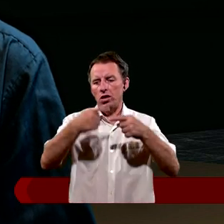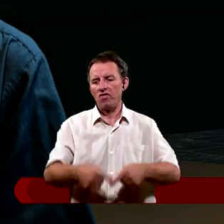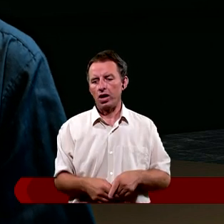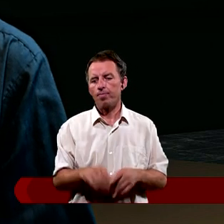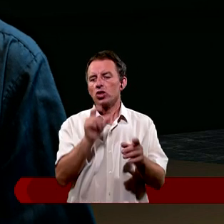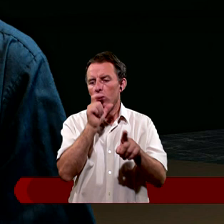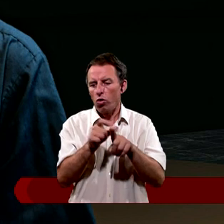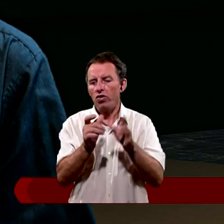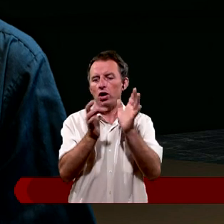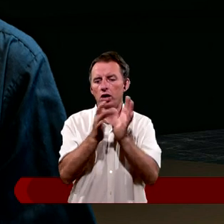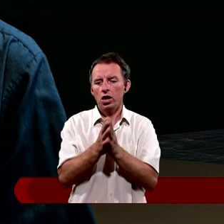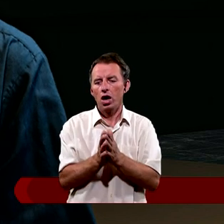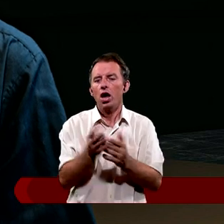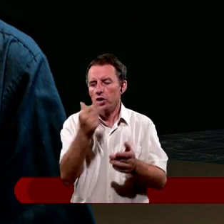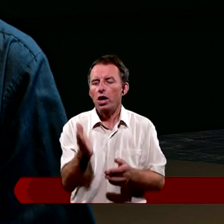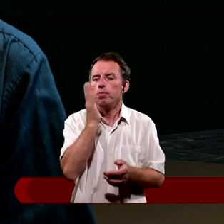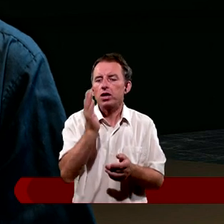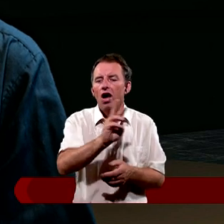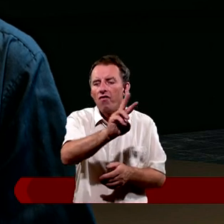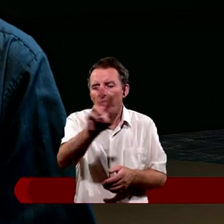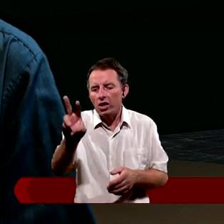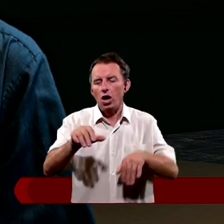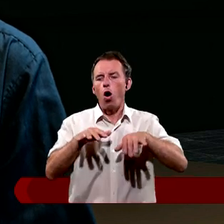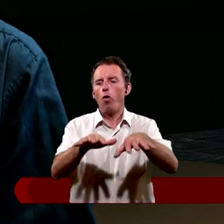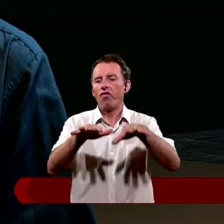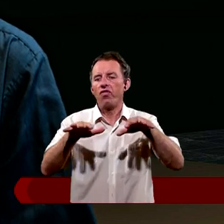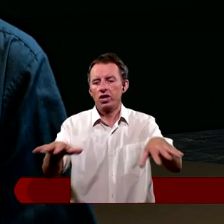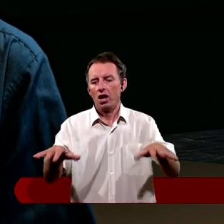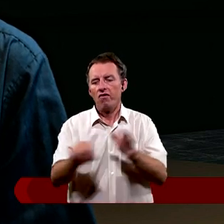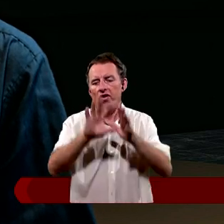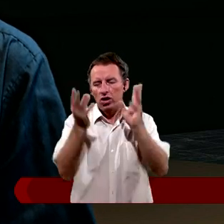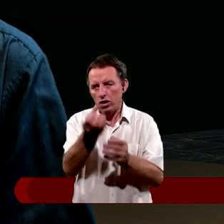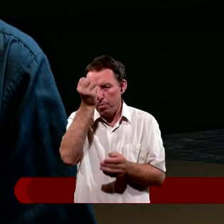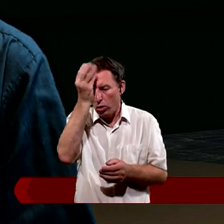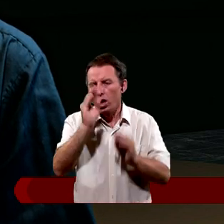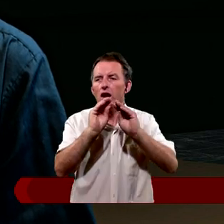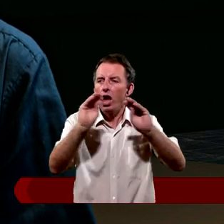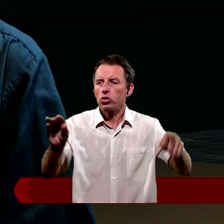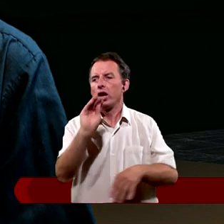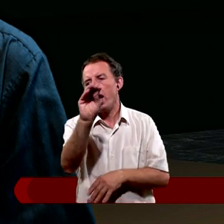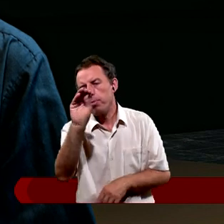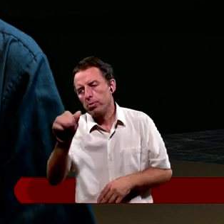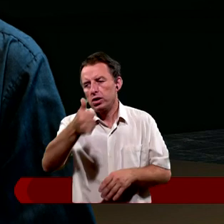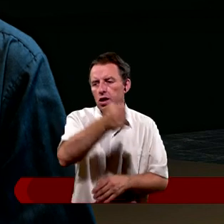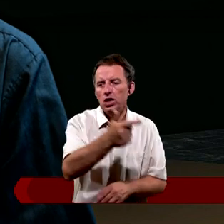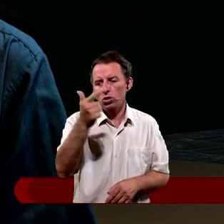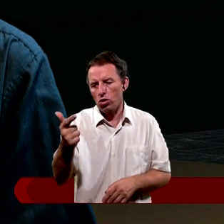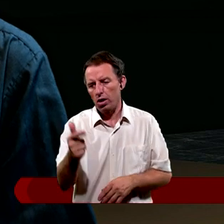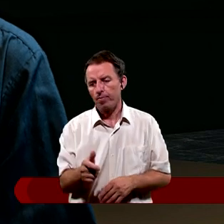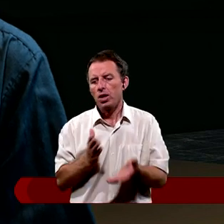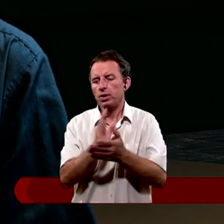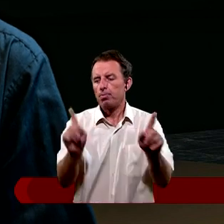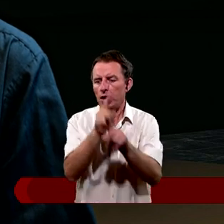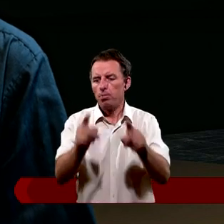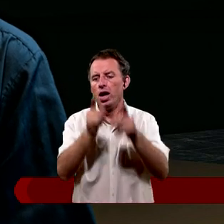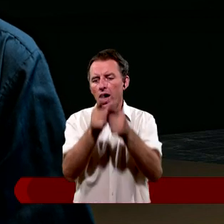3:16-17. Słowo Chrystusowe, niech mieszka w was obficie. We wszelkiej mądrości nauczajcie, napominajcie jedni drugich